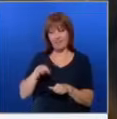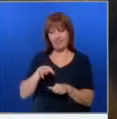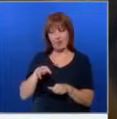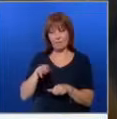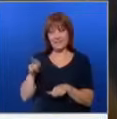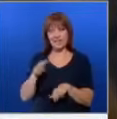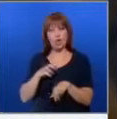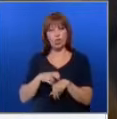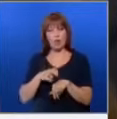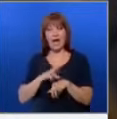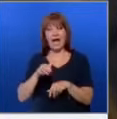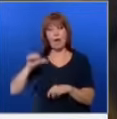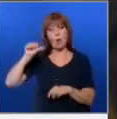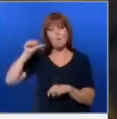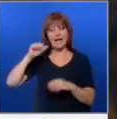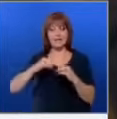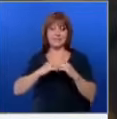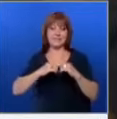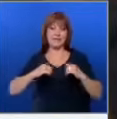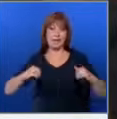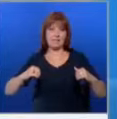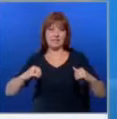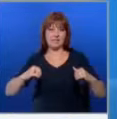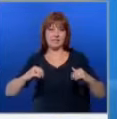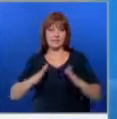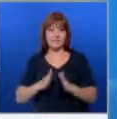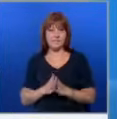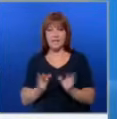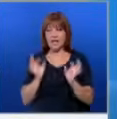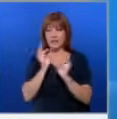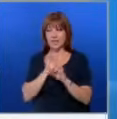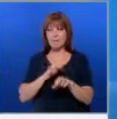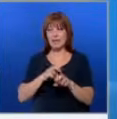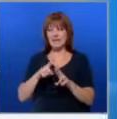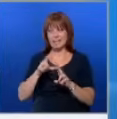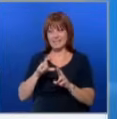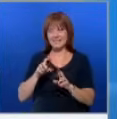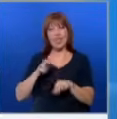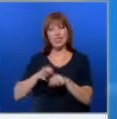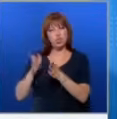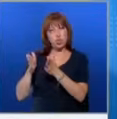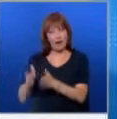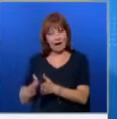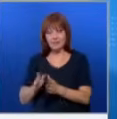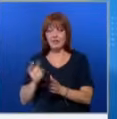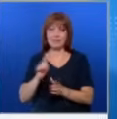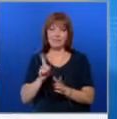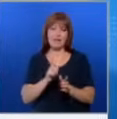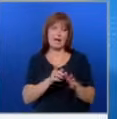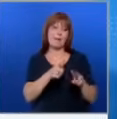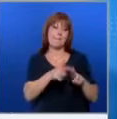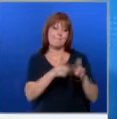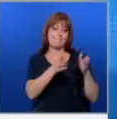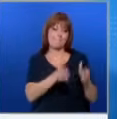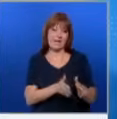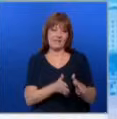Доган, ако партията се разцепи по уста Доган Пеевски. Няма ДПС на Доган и ДПС на Пеевски, уверена е